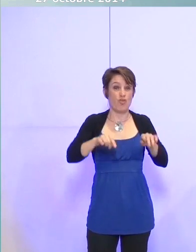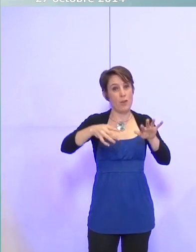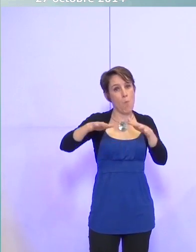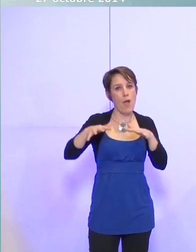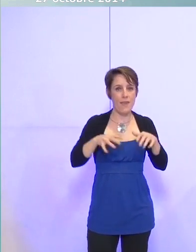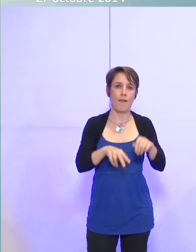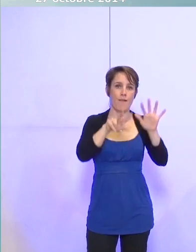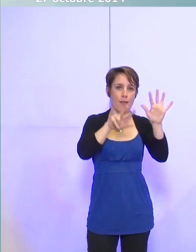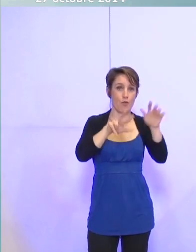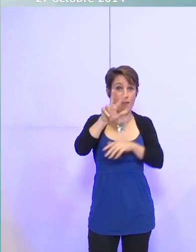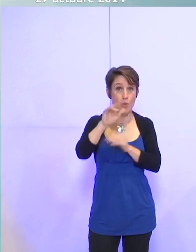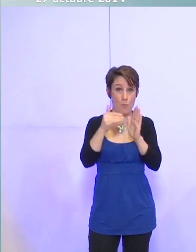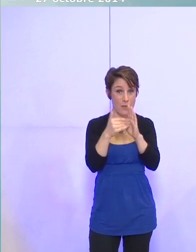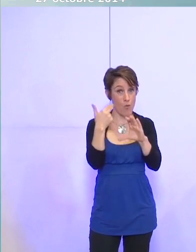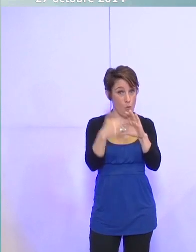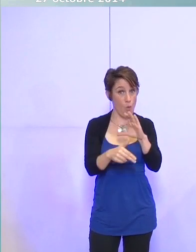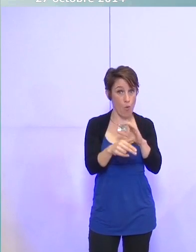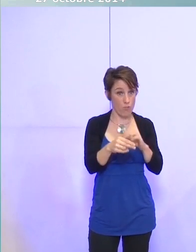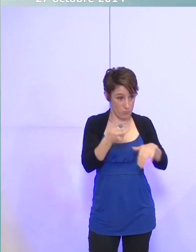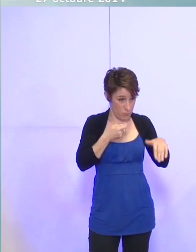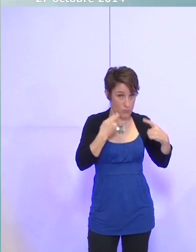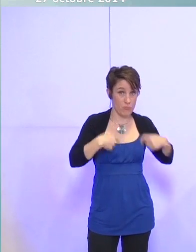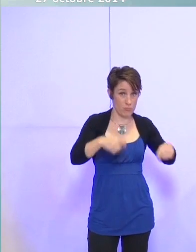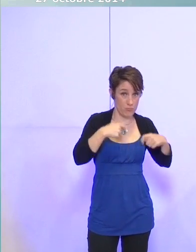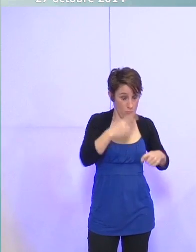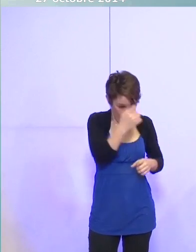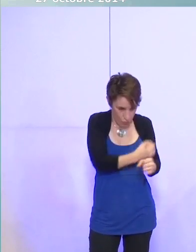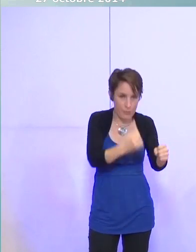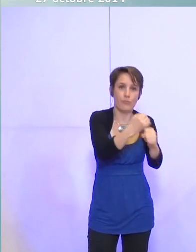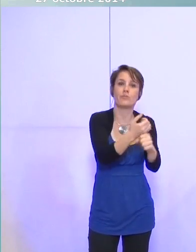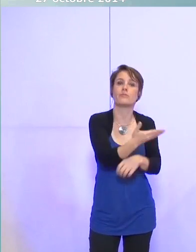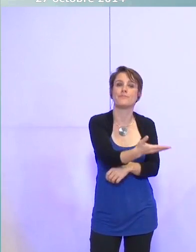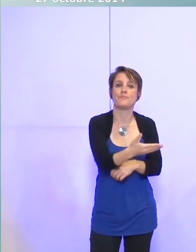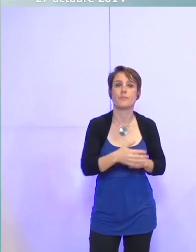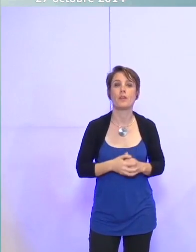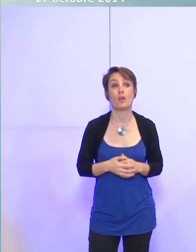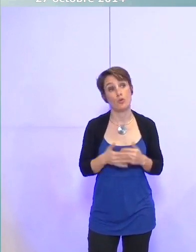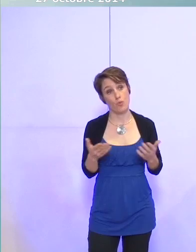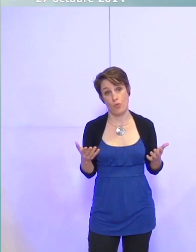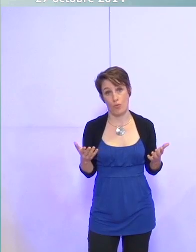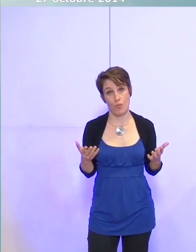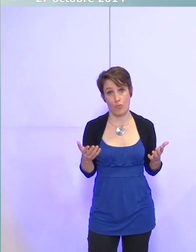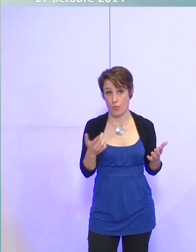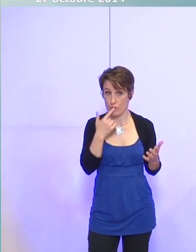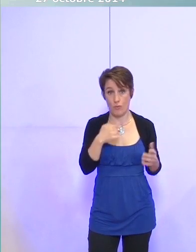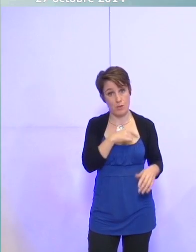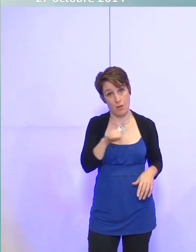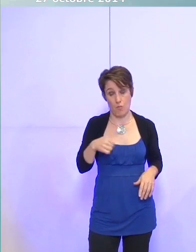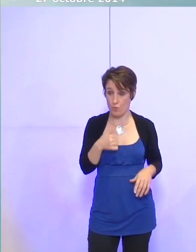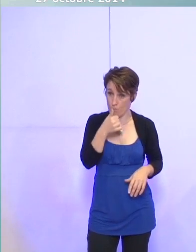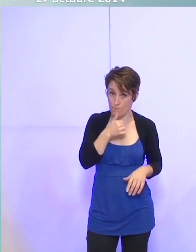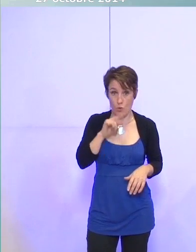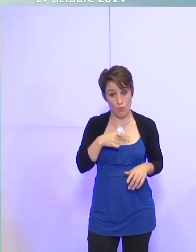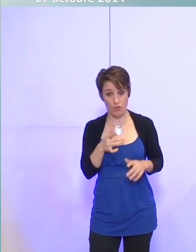euros pour porter là aussi ce type de dispositif. Il y aura donc là aussi un suivi budgétaire